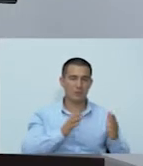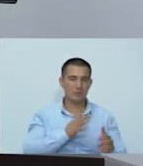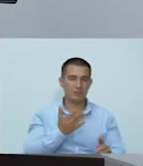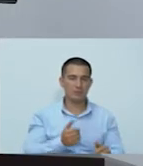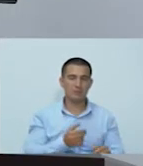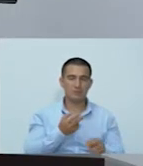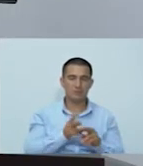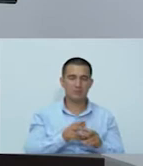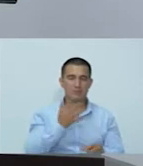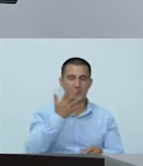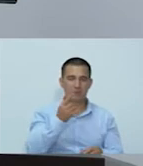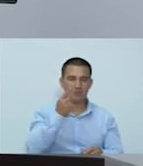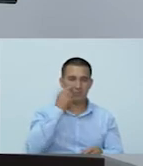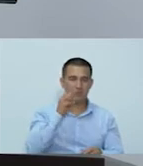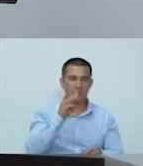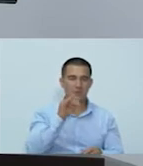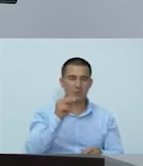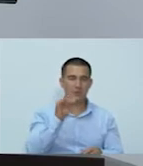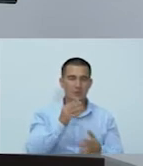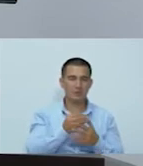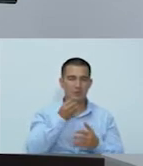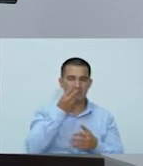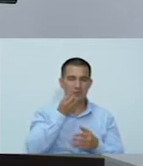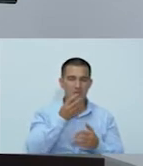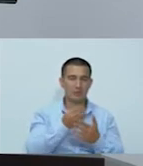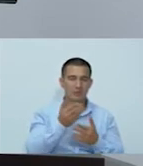5 ta tomchi elementidan gulni yasab olamiz.